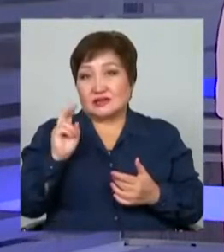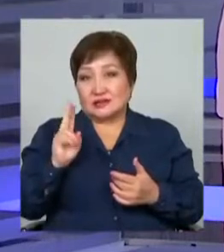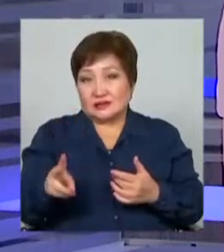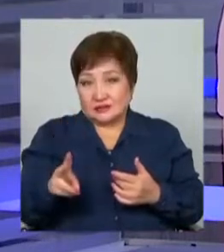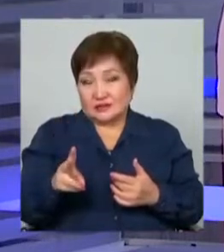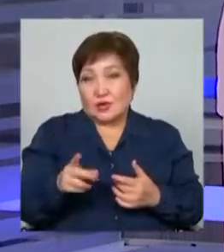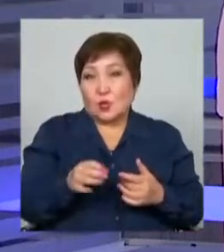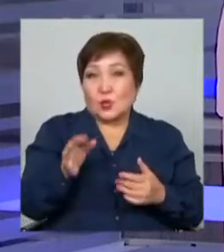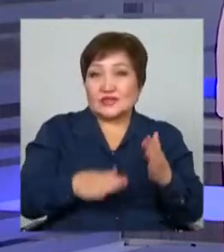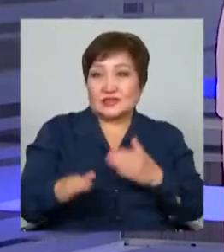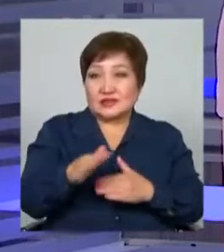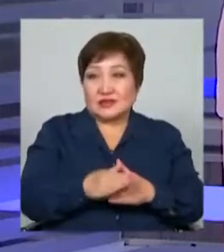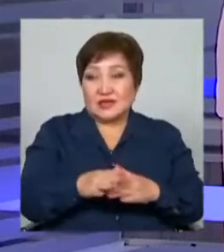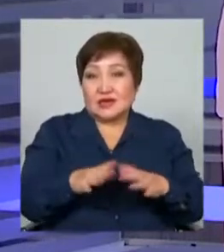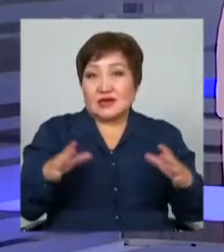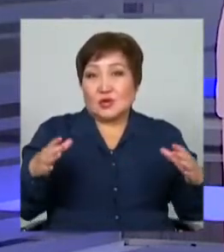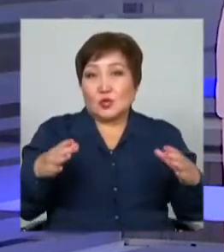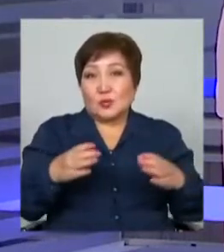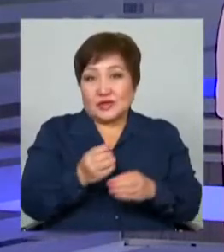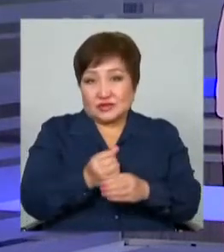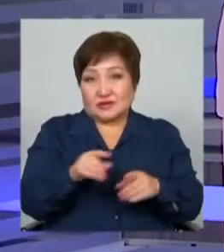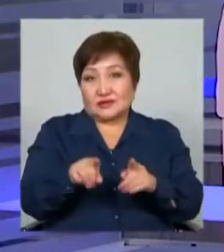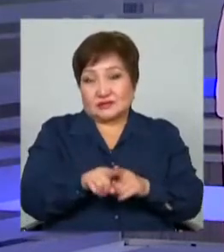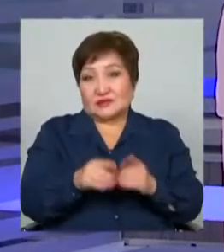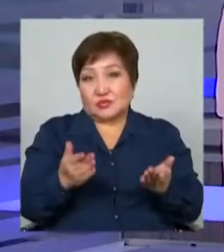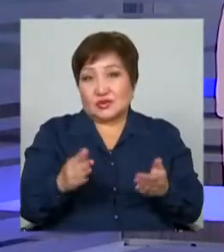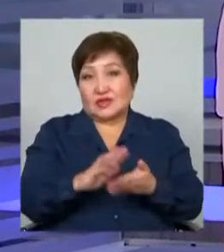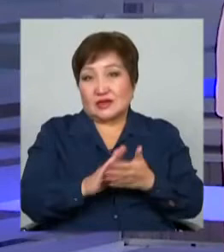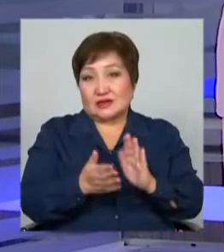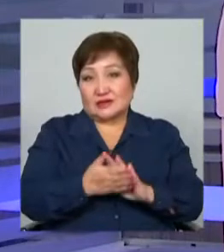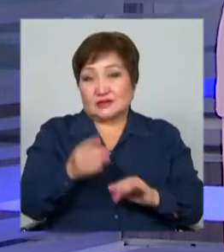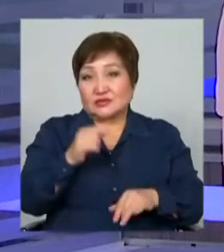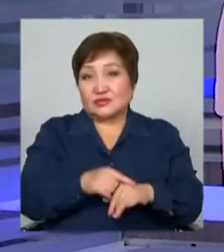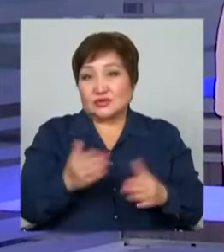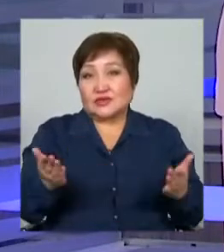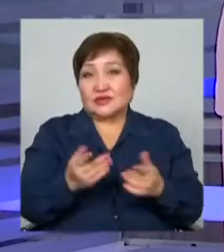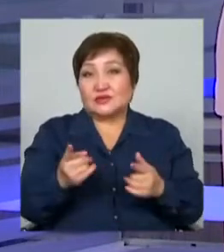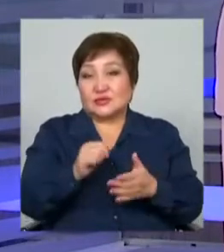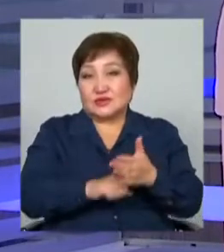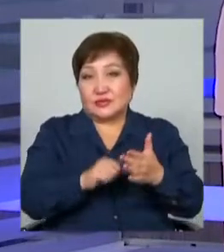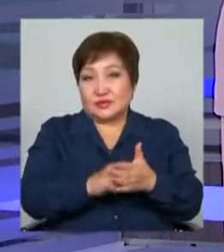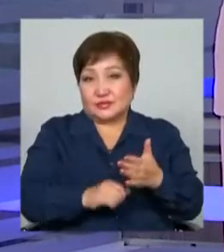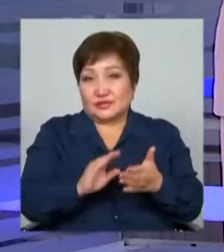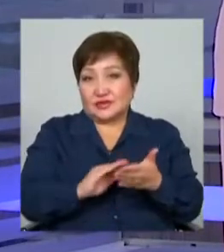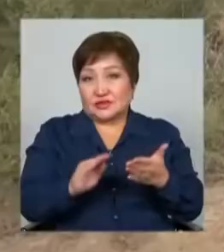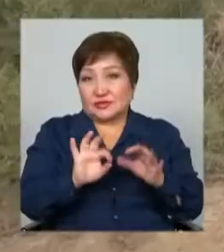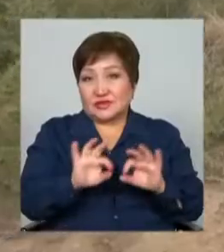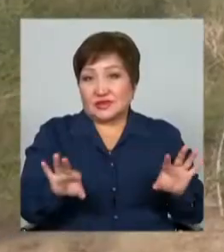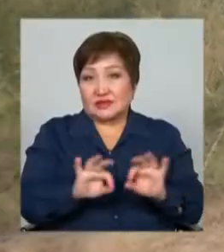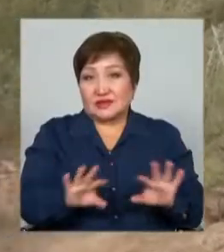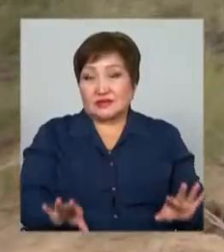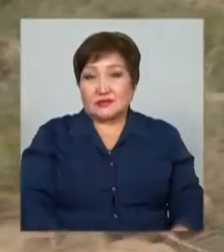бола бастаған. Сағасы арнасынан тасып жататын жайықтың мұндай халге түсуіне не себеп? Тілші тарқатады.